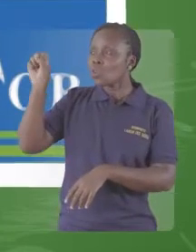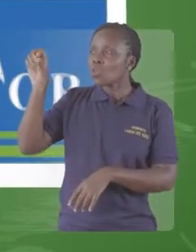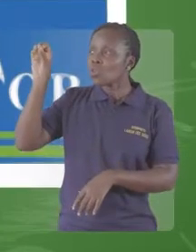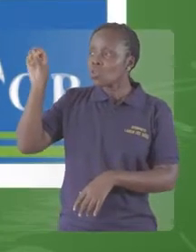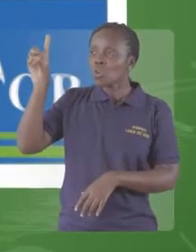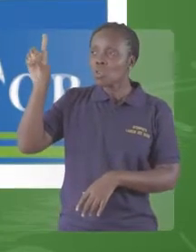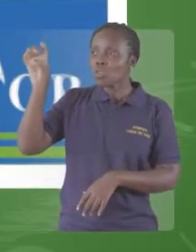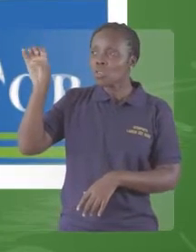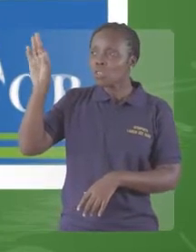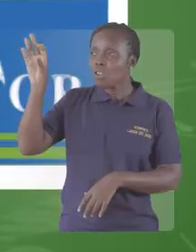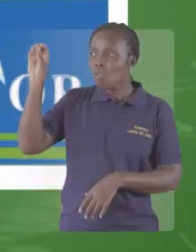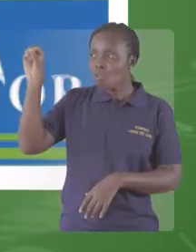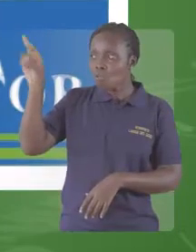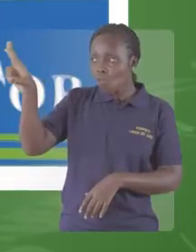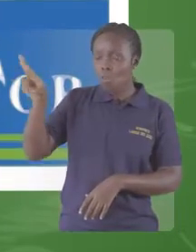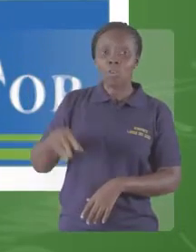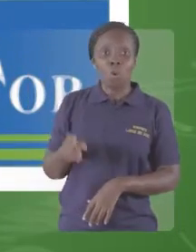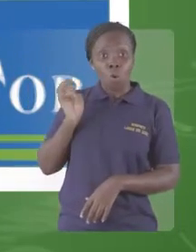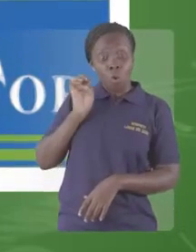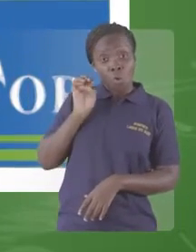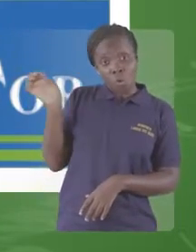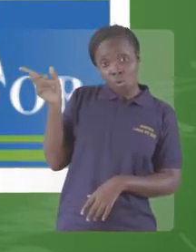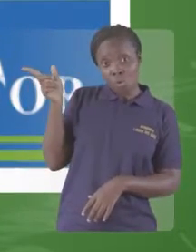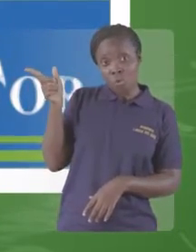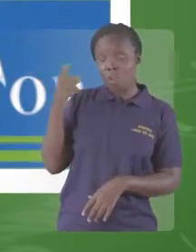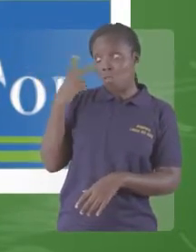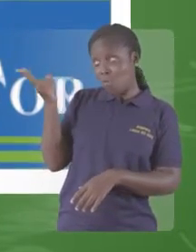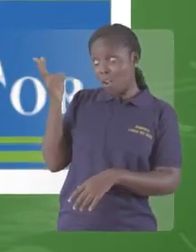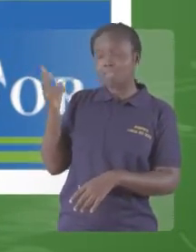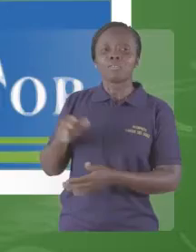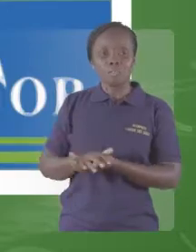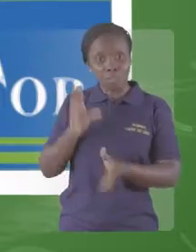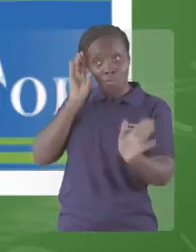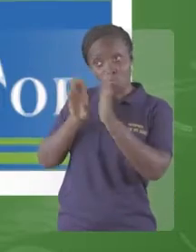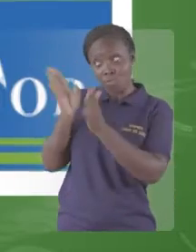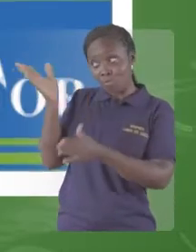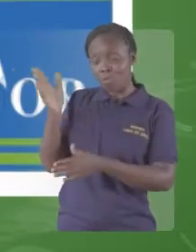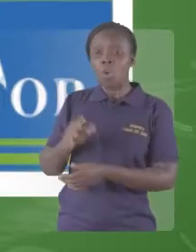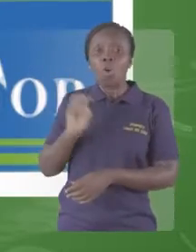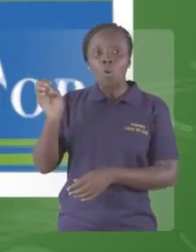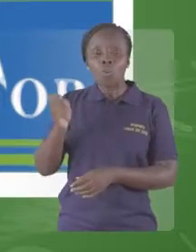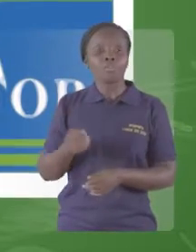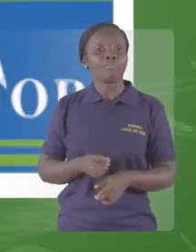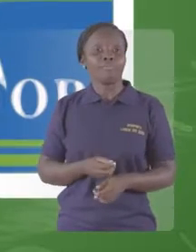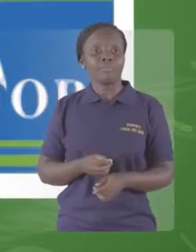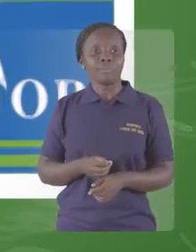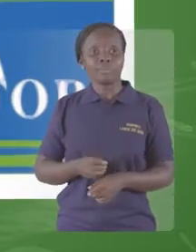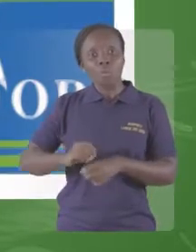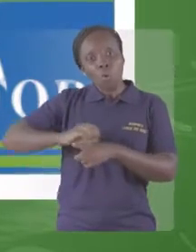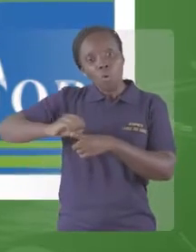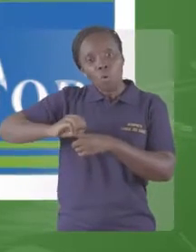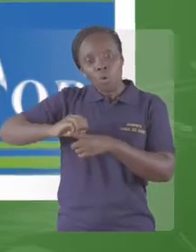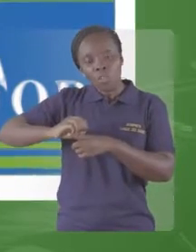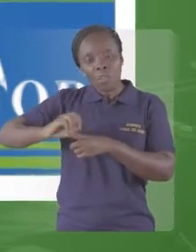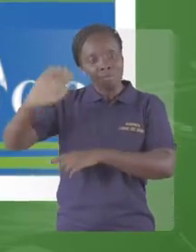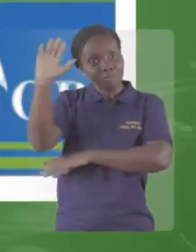Société de développement de la forêt, qui est une structure d'encadrement, de gestion et de